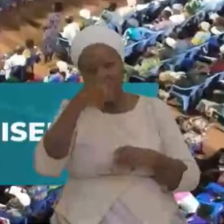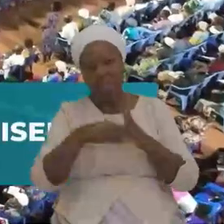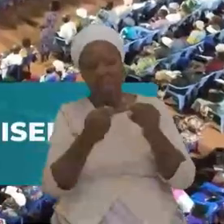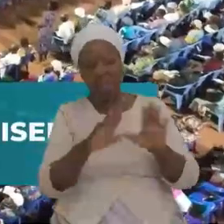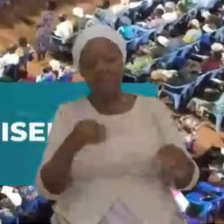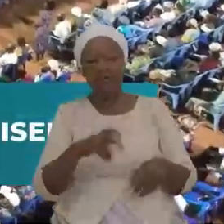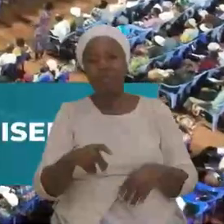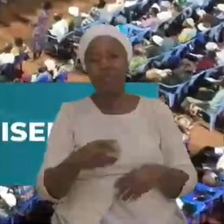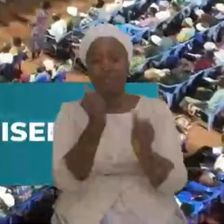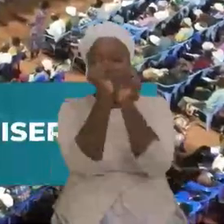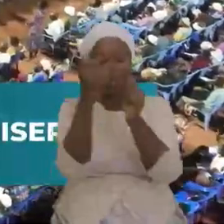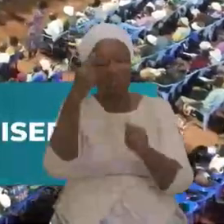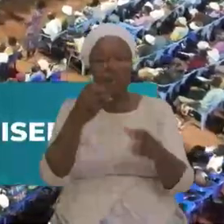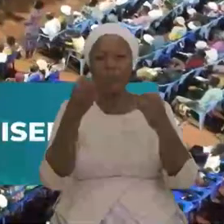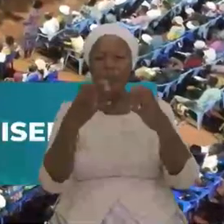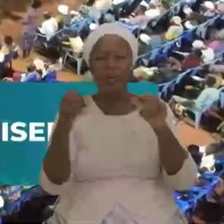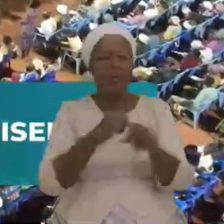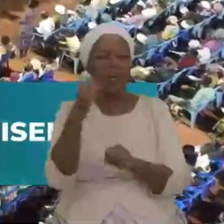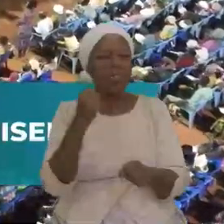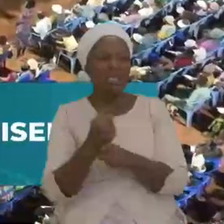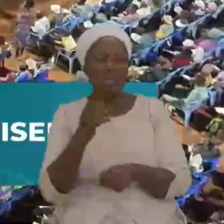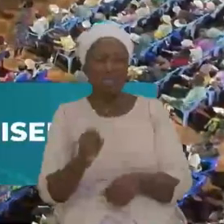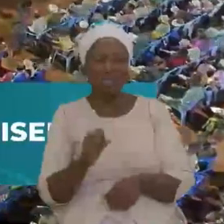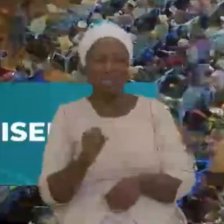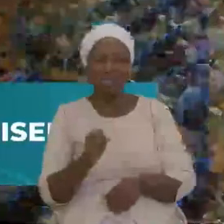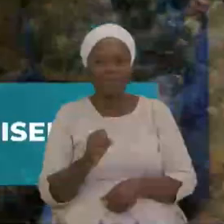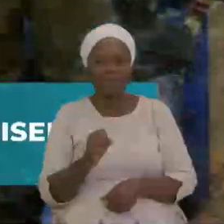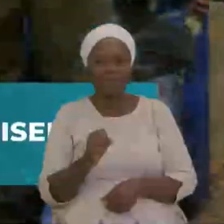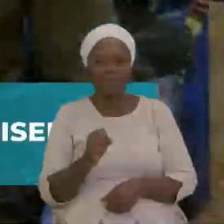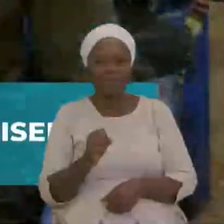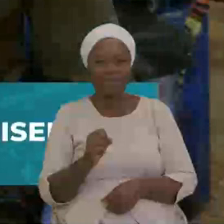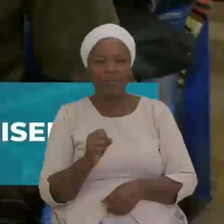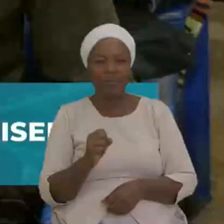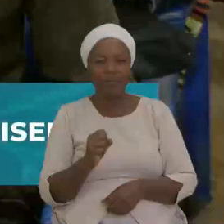Égypte dans le pays d'esclavage pendant des siècles.